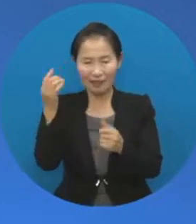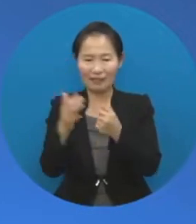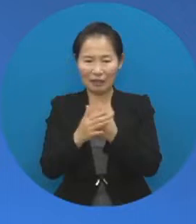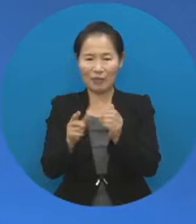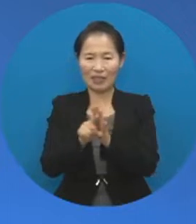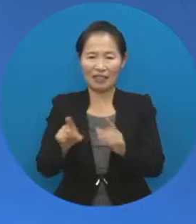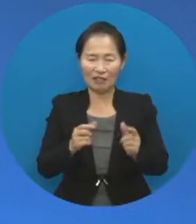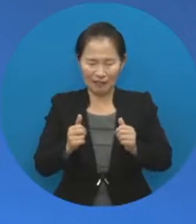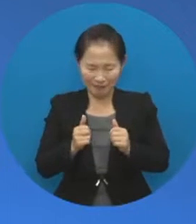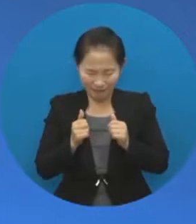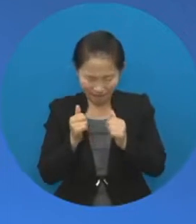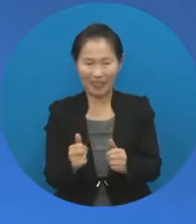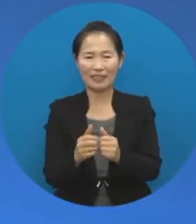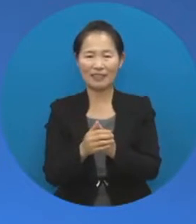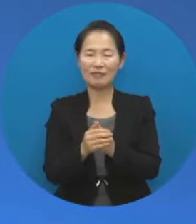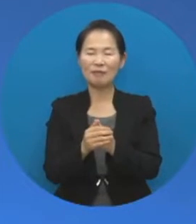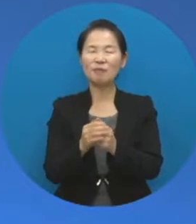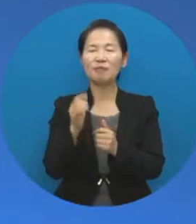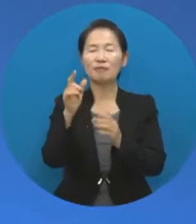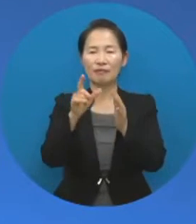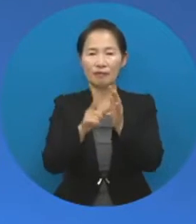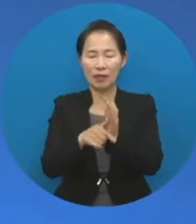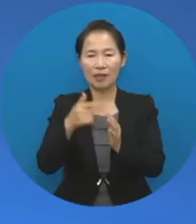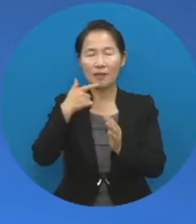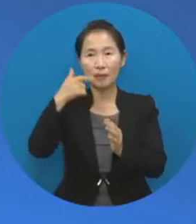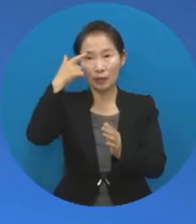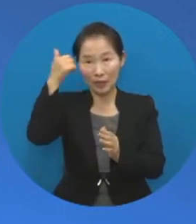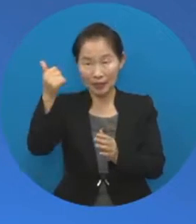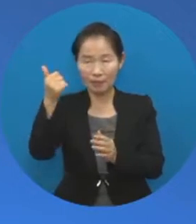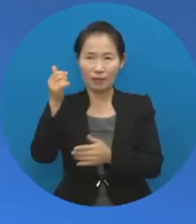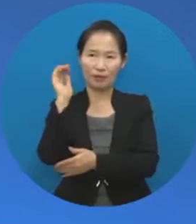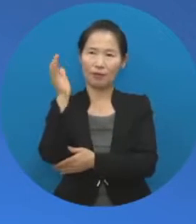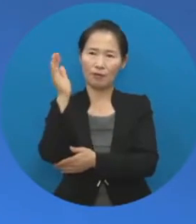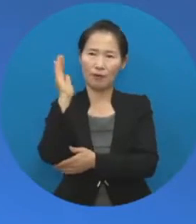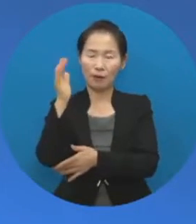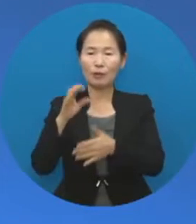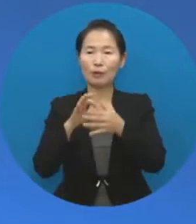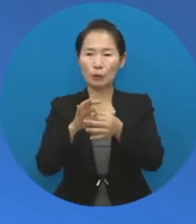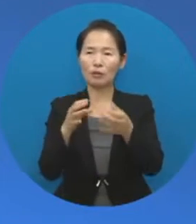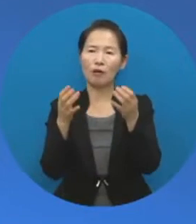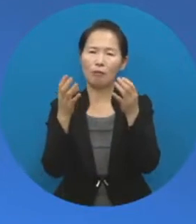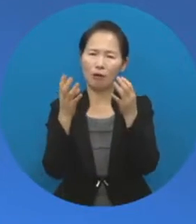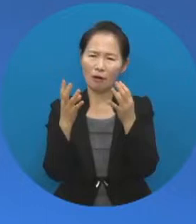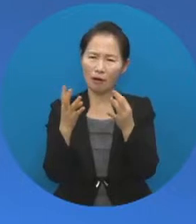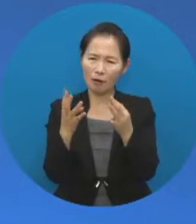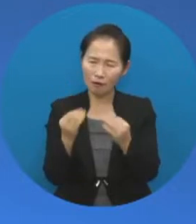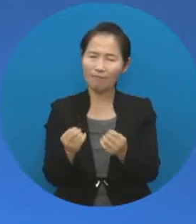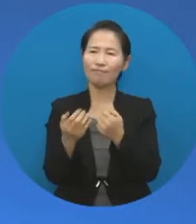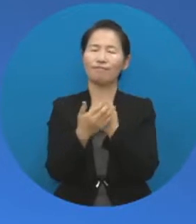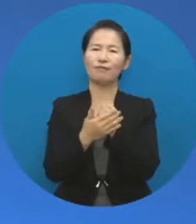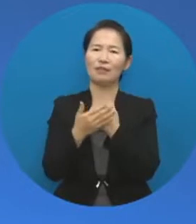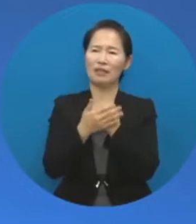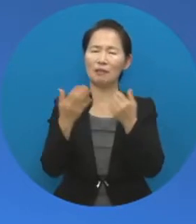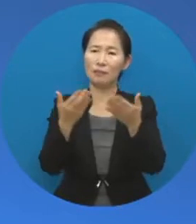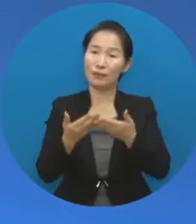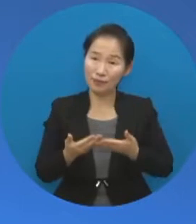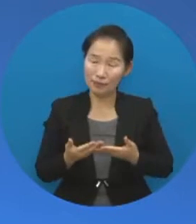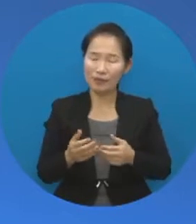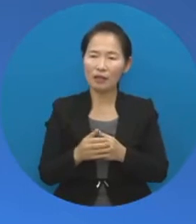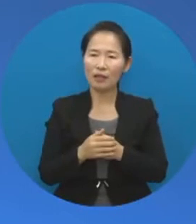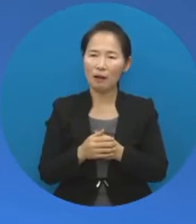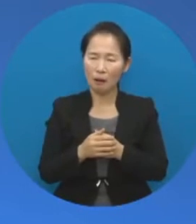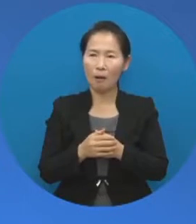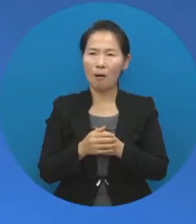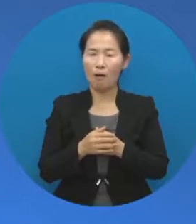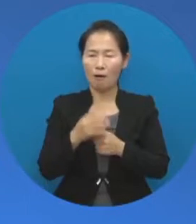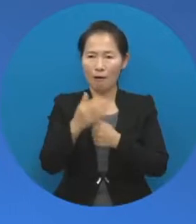그때 목사님의 말씀을 정말 그 말씀을 통해서 많은 은혜를 받고 하면서 하나님께서 저에게 꿈과